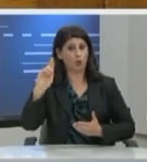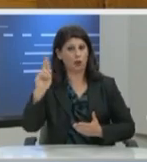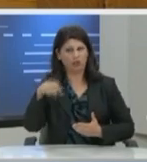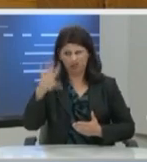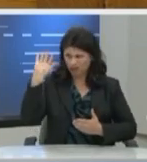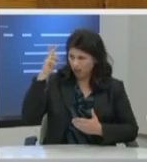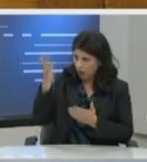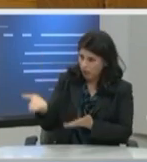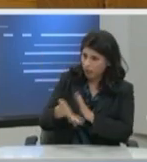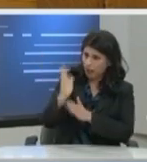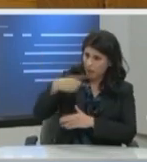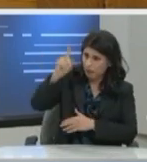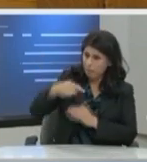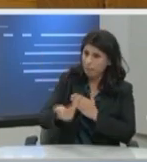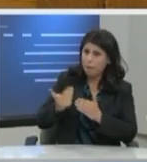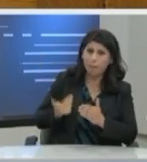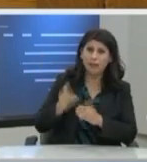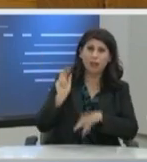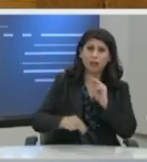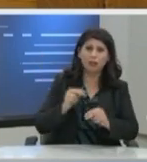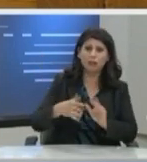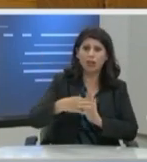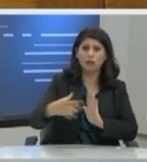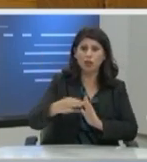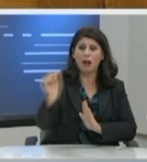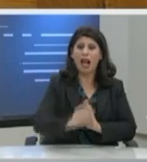15 μέρες πριν τις εκλογές και διορίζετε στην Εθνική Τράπεζα